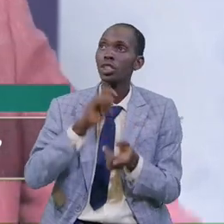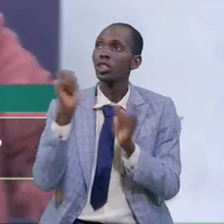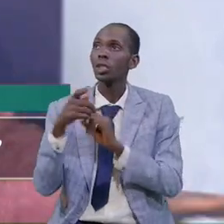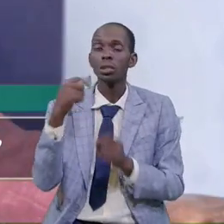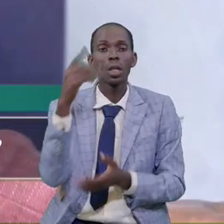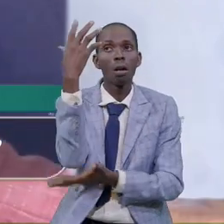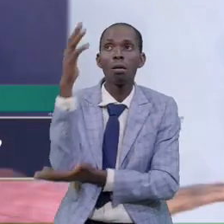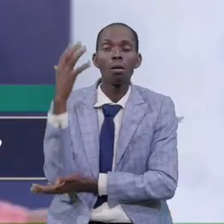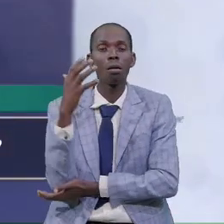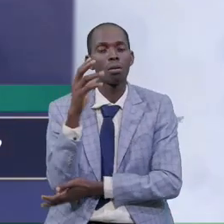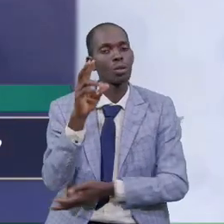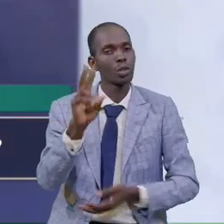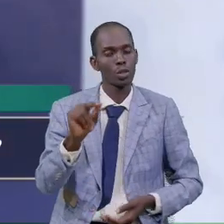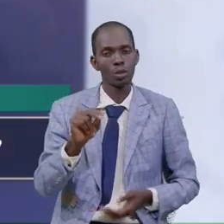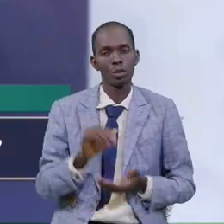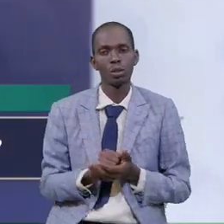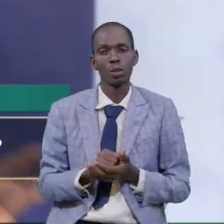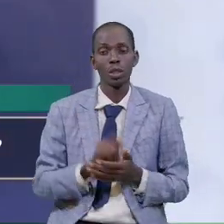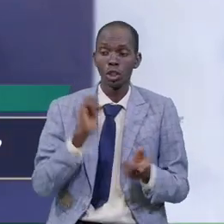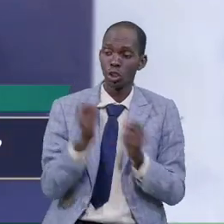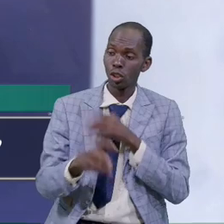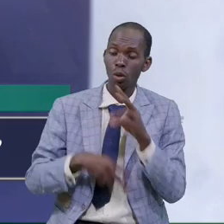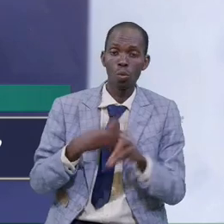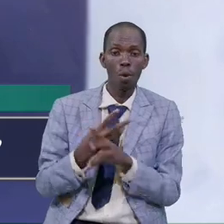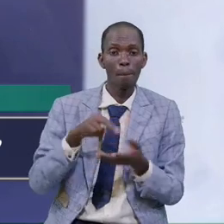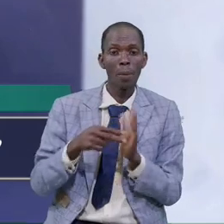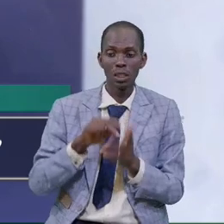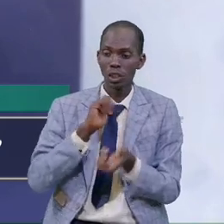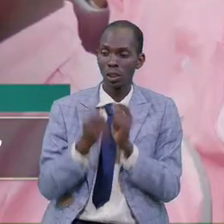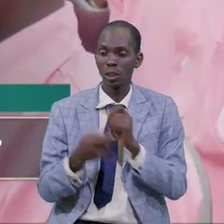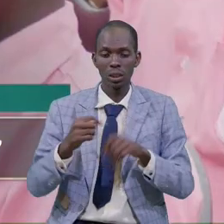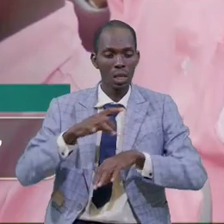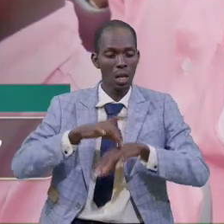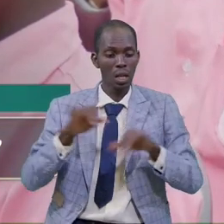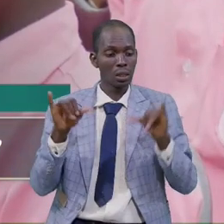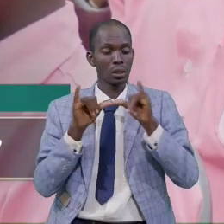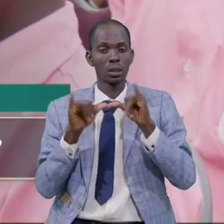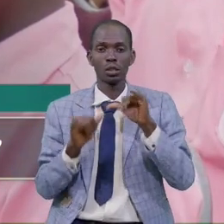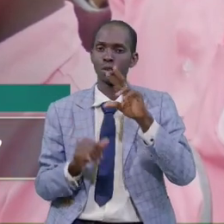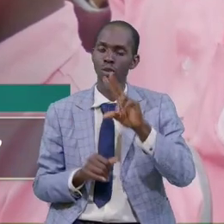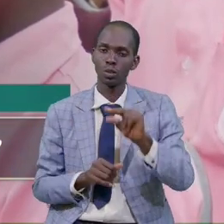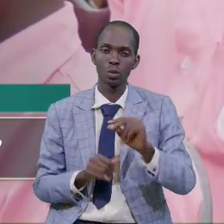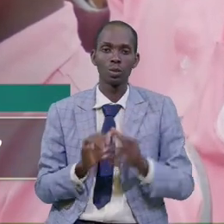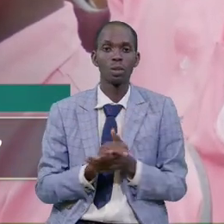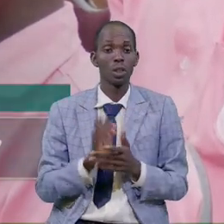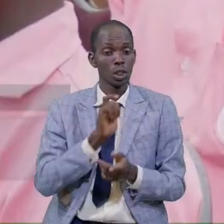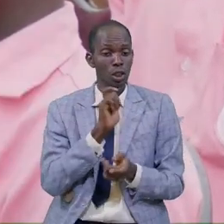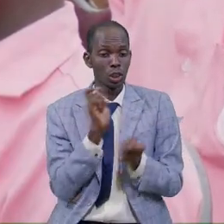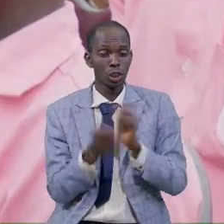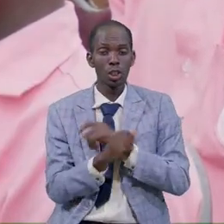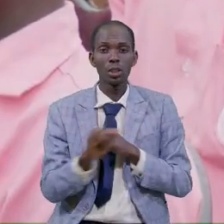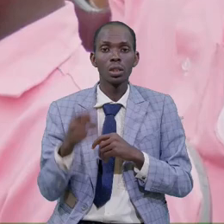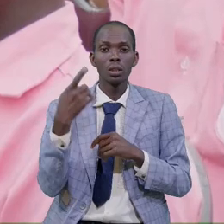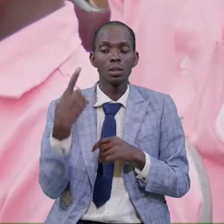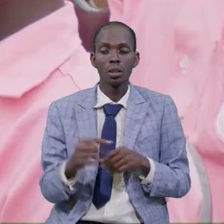de ça. Est-ce que c'est changer le paysage? Ça va au-delà de ça. Est-ce que c'est changer les